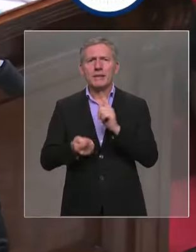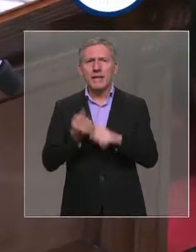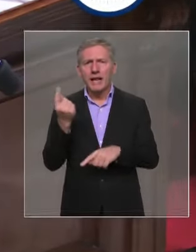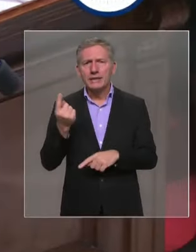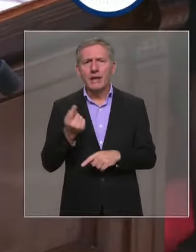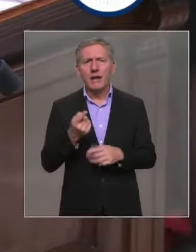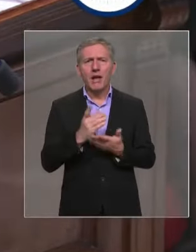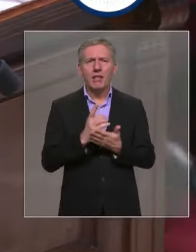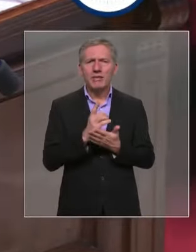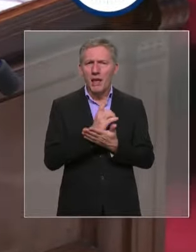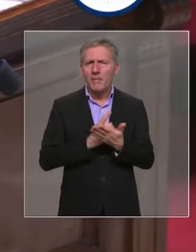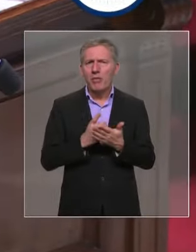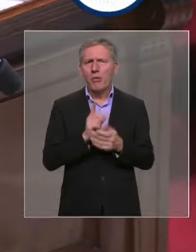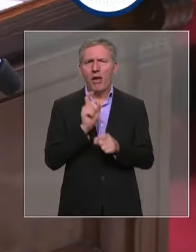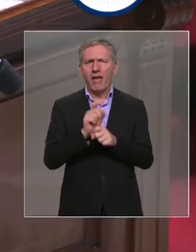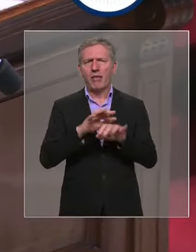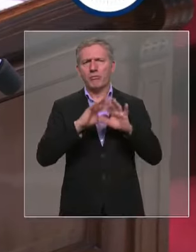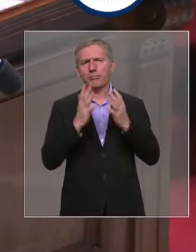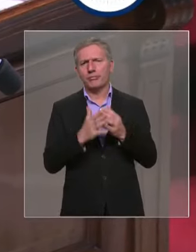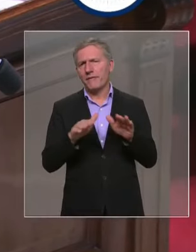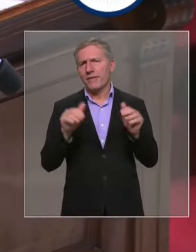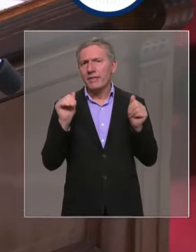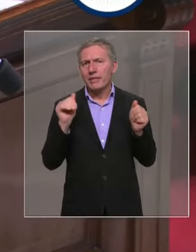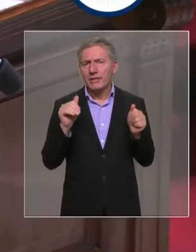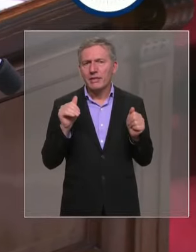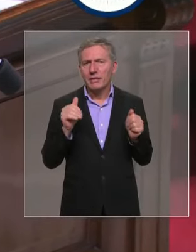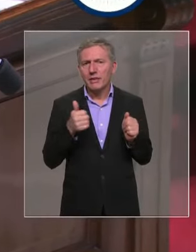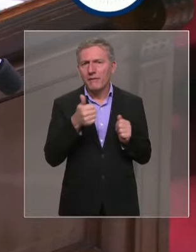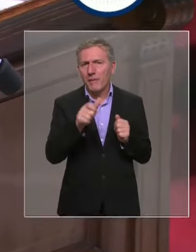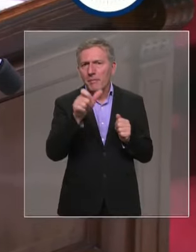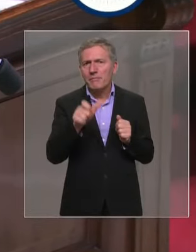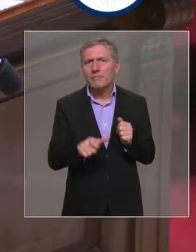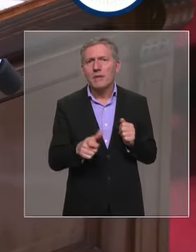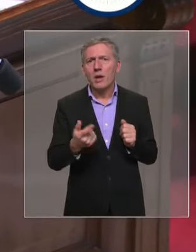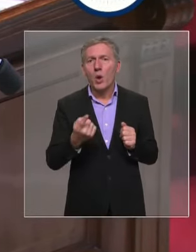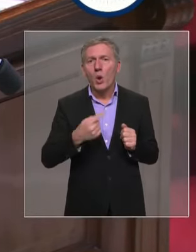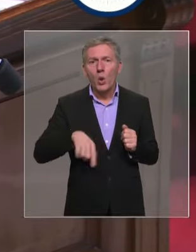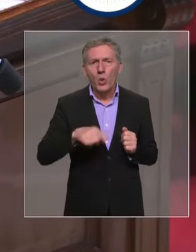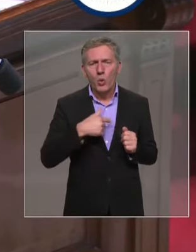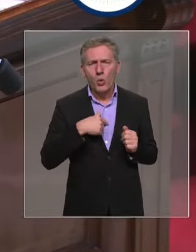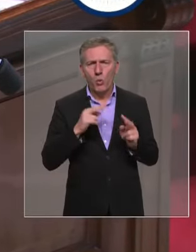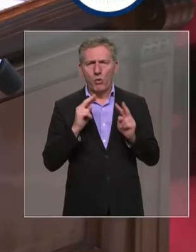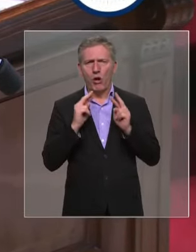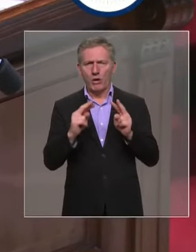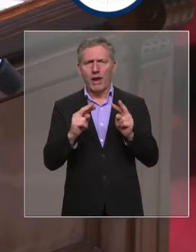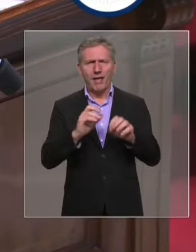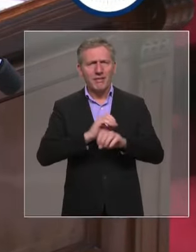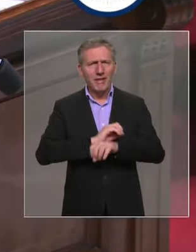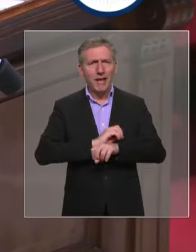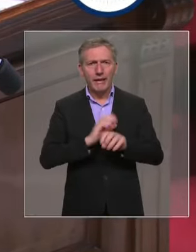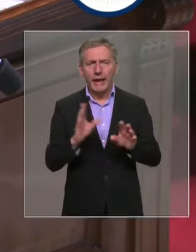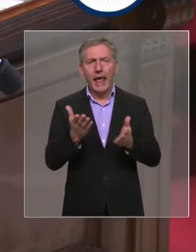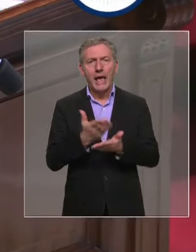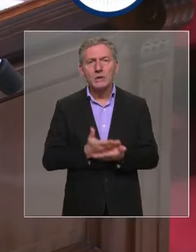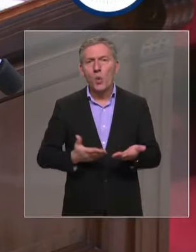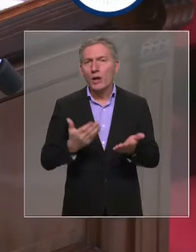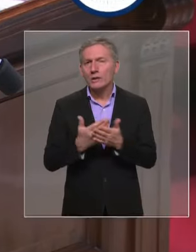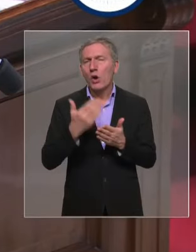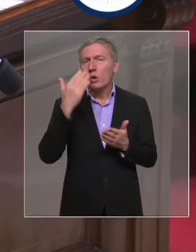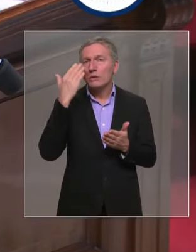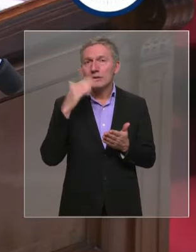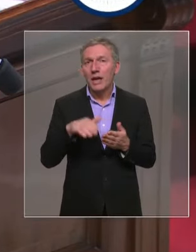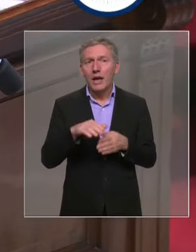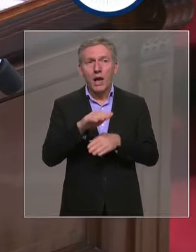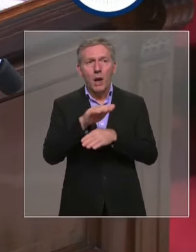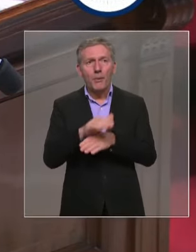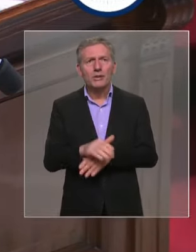les départements, Madame la députée. Madame la députée, nous regardons en face la situation de la protection